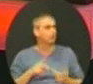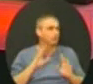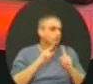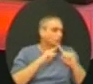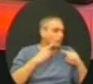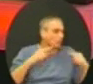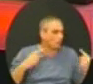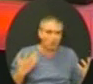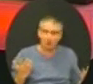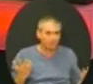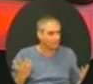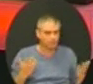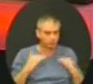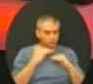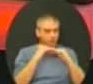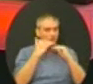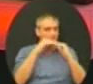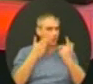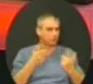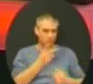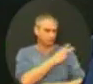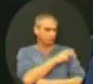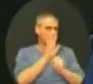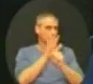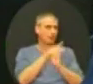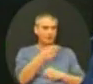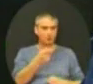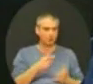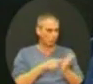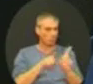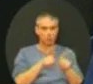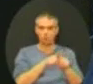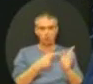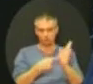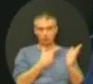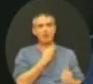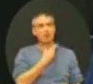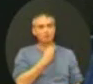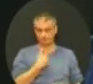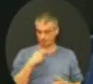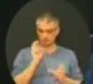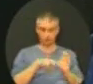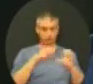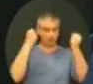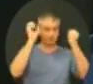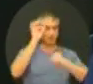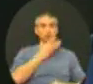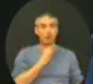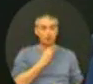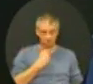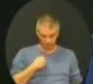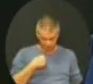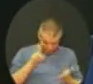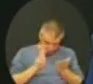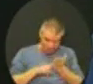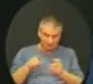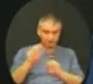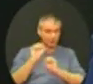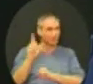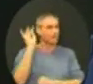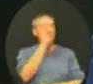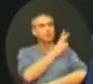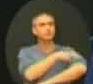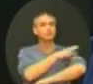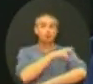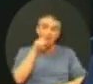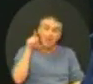מיני שכבות מוחלשות שהמשטרה דופקת אותם, כמו אתיופים למשל, ואני השתתפתי בהפגנה שלהם, ואני מצדיק אותם נגד